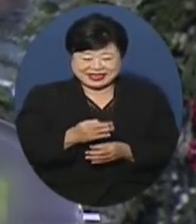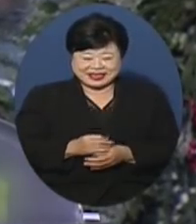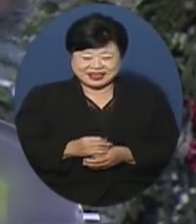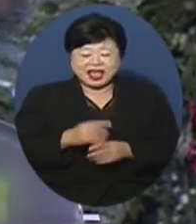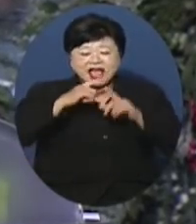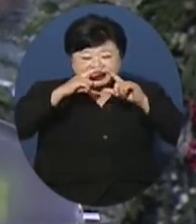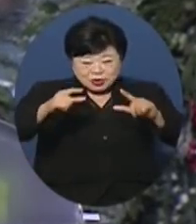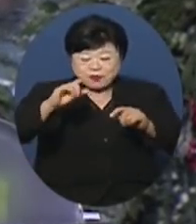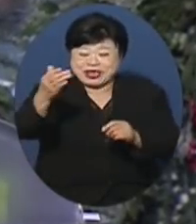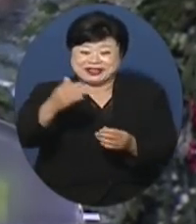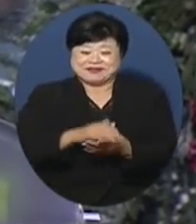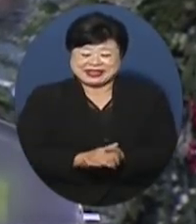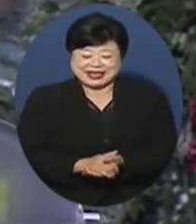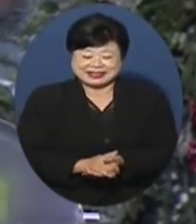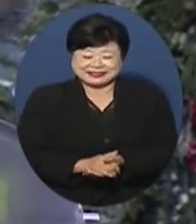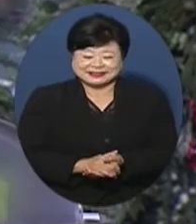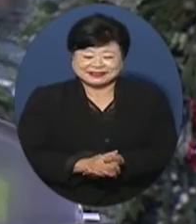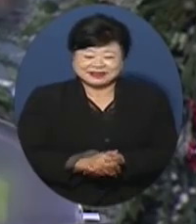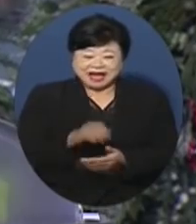선포해야 합니다.